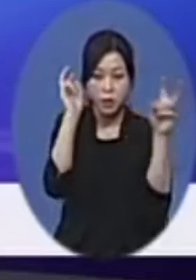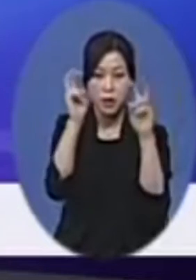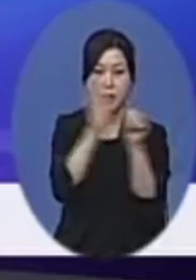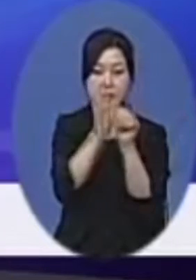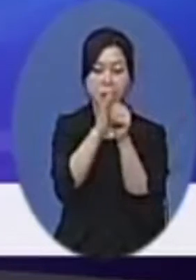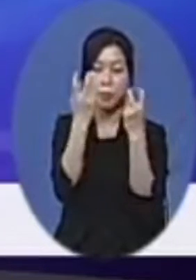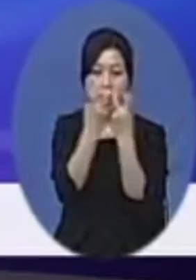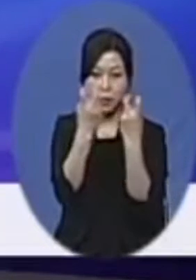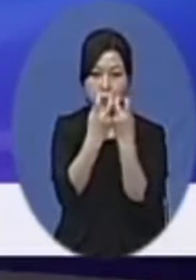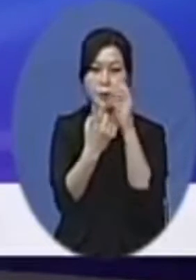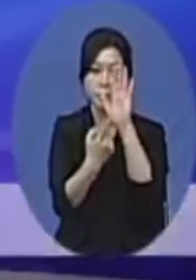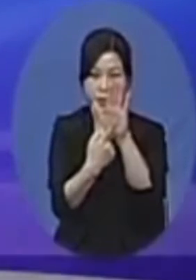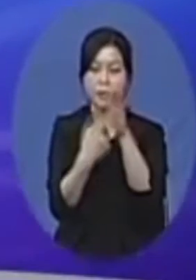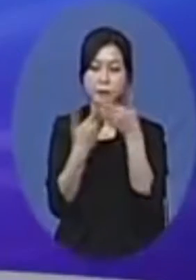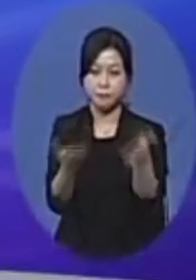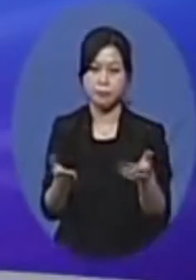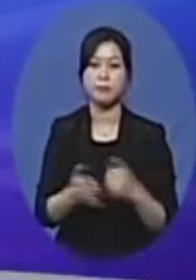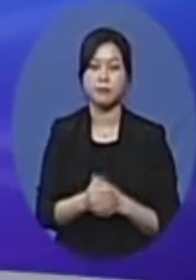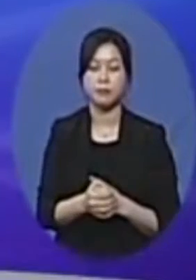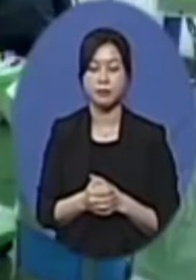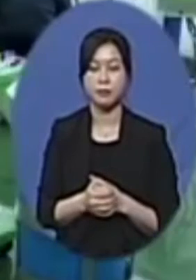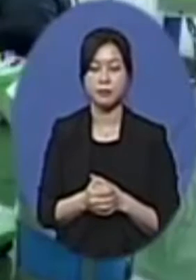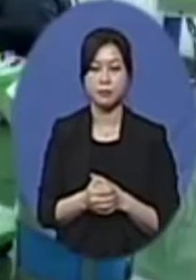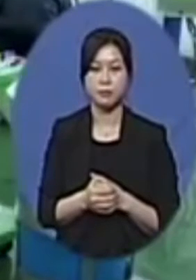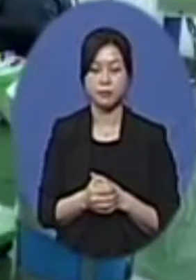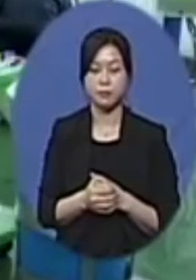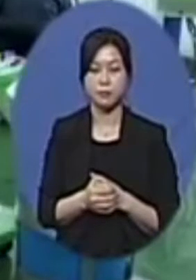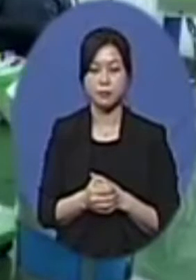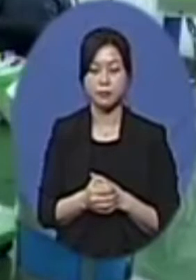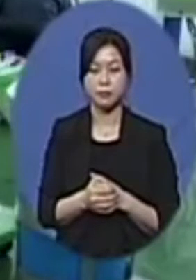내놨습니다. 김소영 기자입니다.